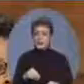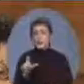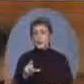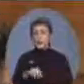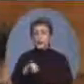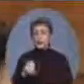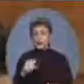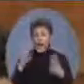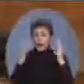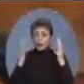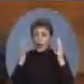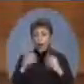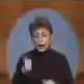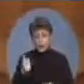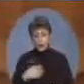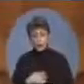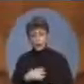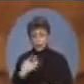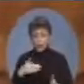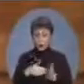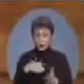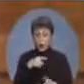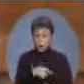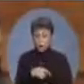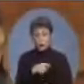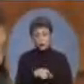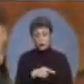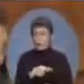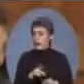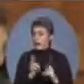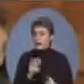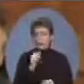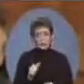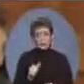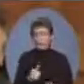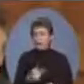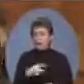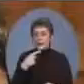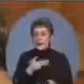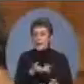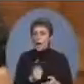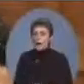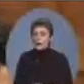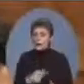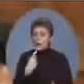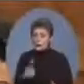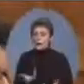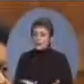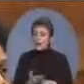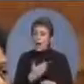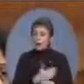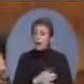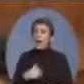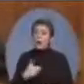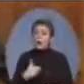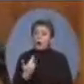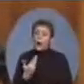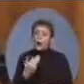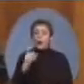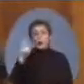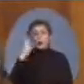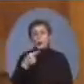qui en veut à ce premier ministre d'avoir renié la parole donnée aux Québécois. Pourquoi le gouvernement pense-t-il que de